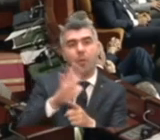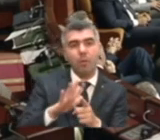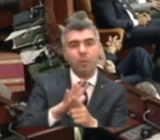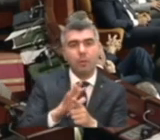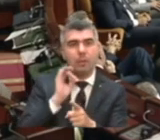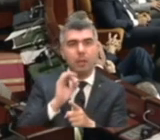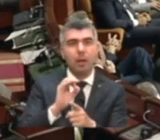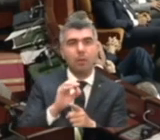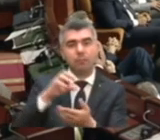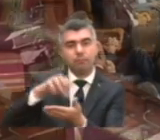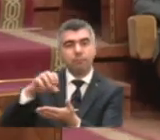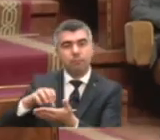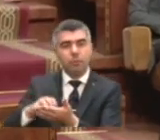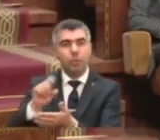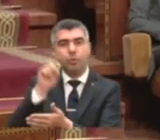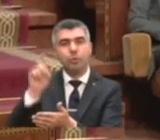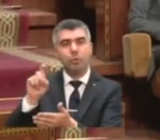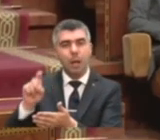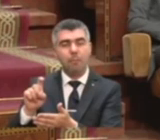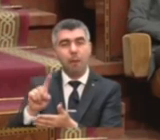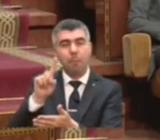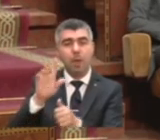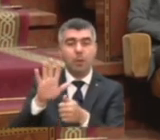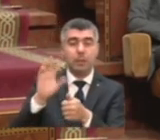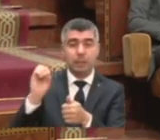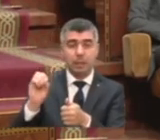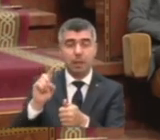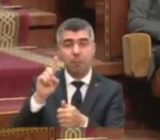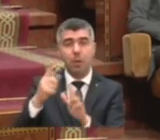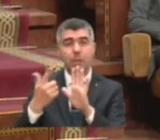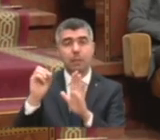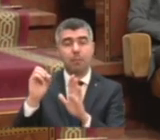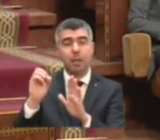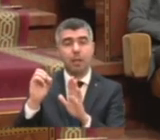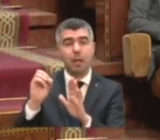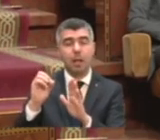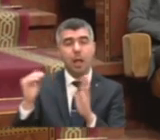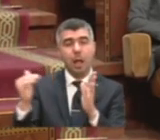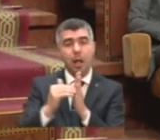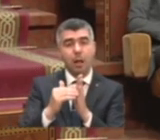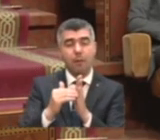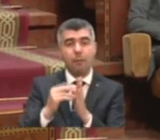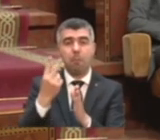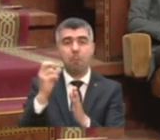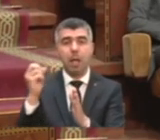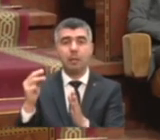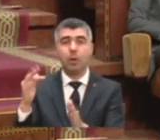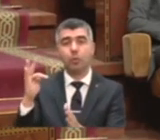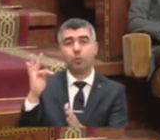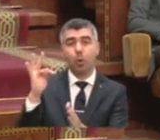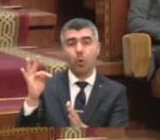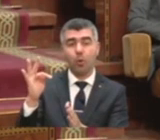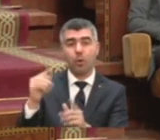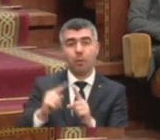ديال طامكت، واللي كيستقبل بين 160 حتى 200 ألف طن 200 طن في النهار. هذه الجماعة اللي كانت رأسها